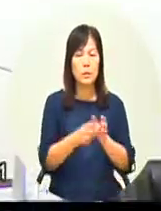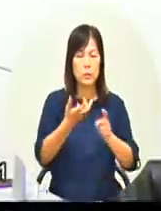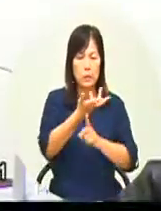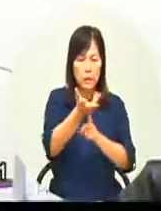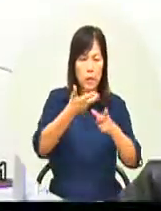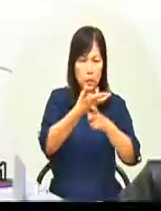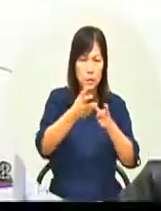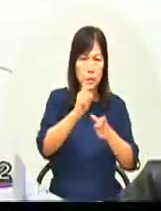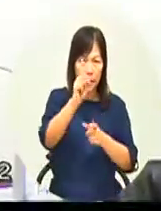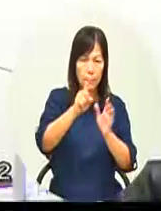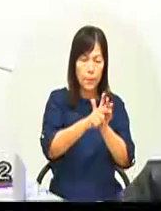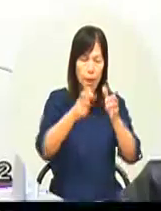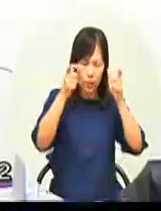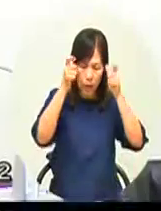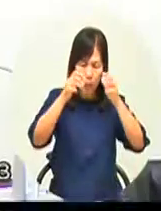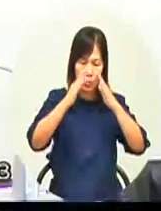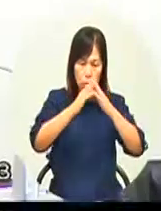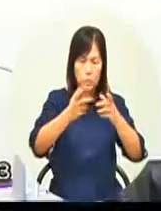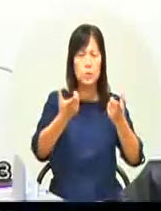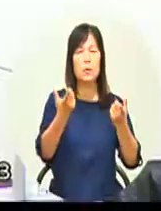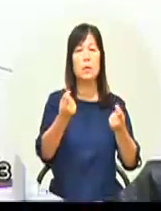潭，还有包括全高雄市的一个